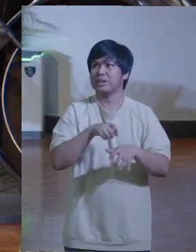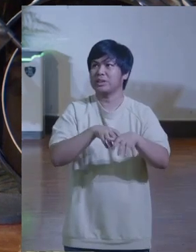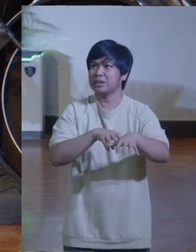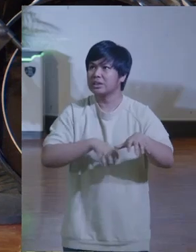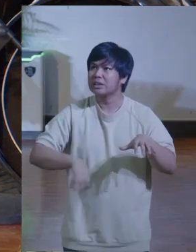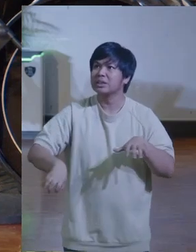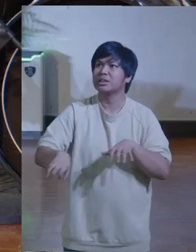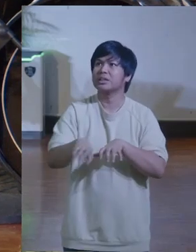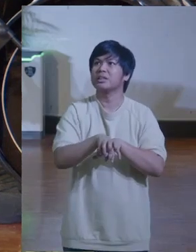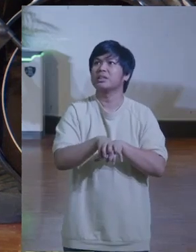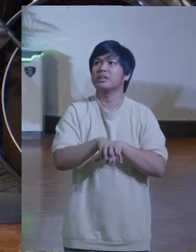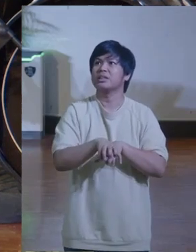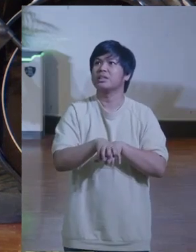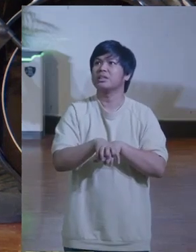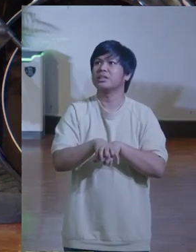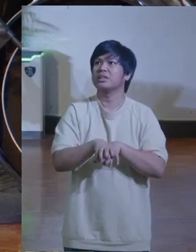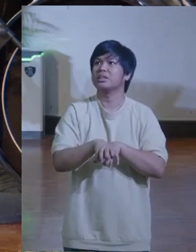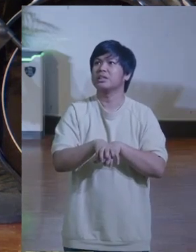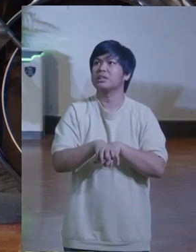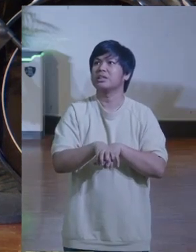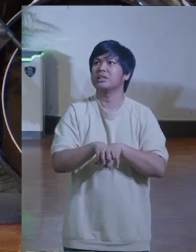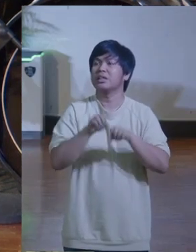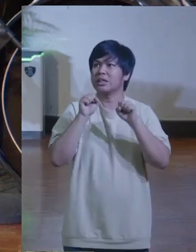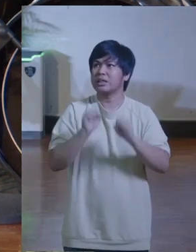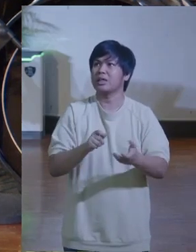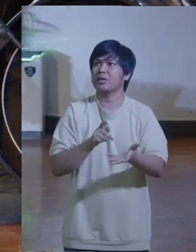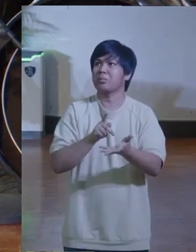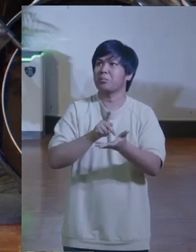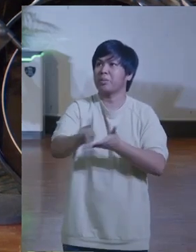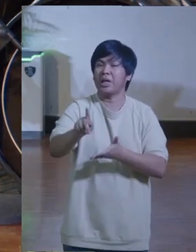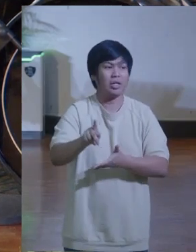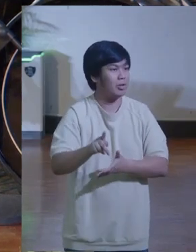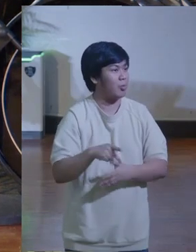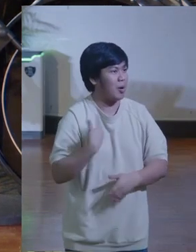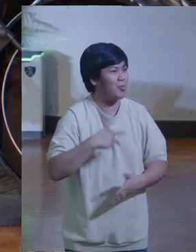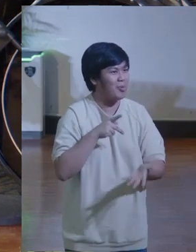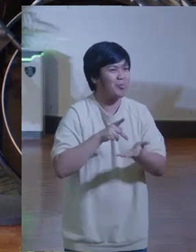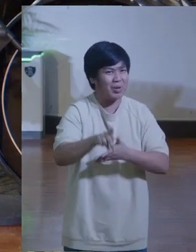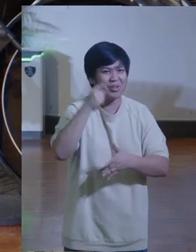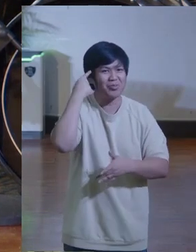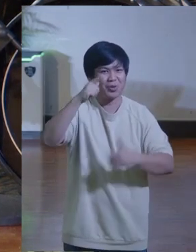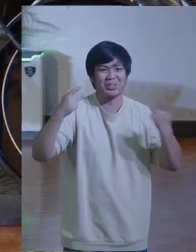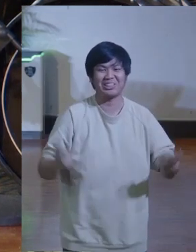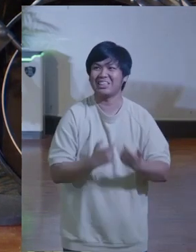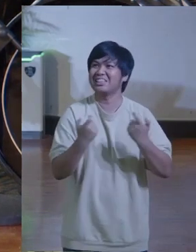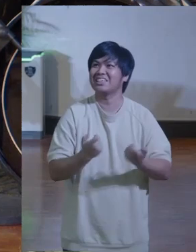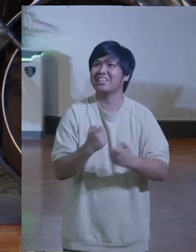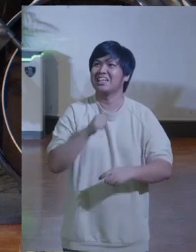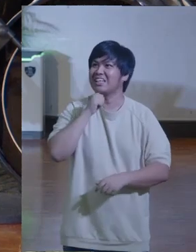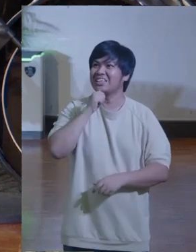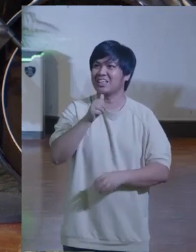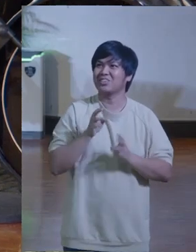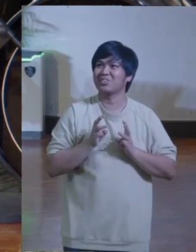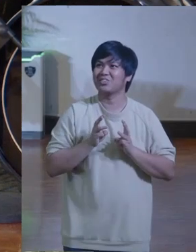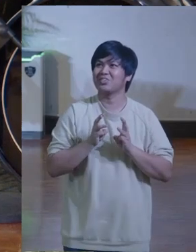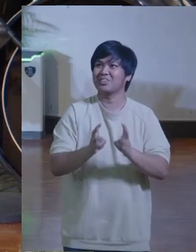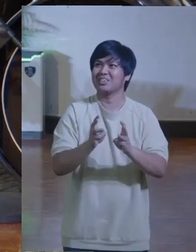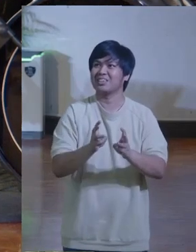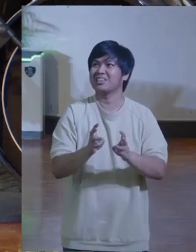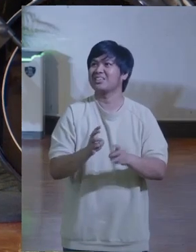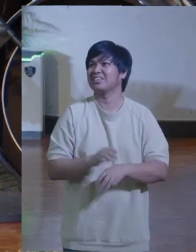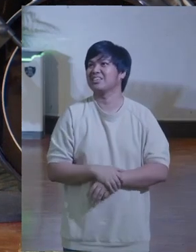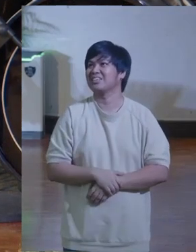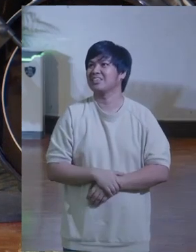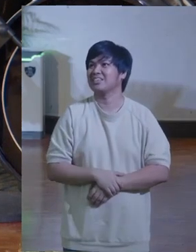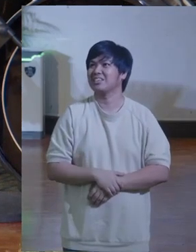truly propitiatory, pwedeng magbayad ng sala, and not by means thereof this is